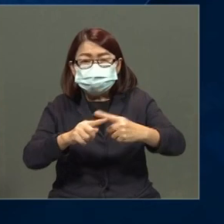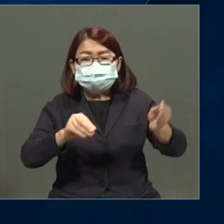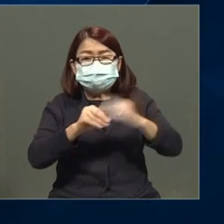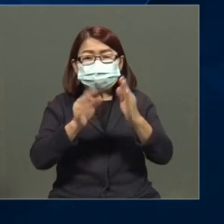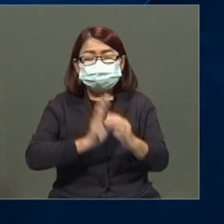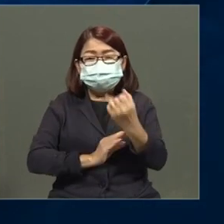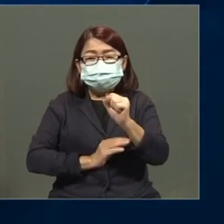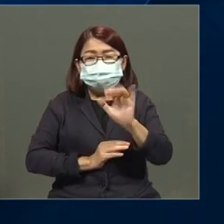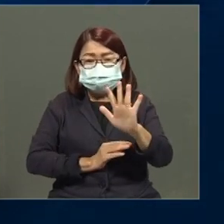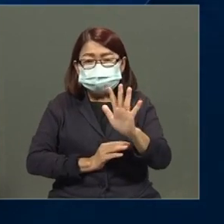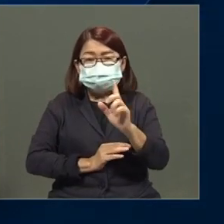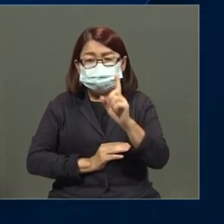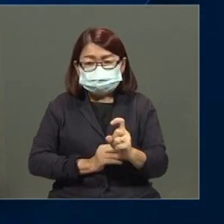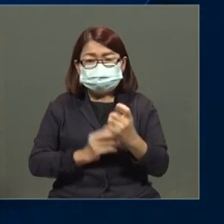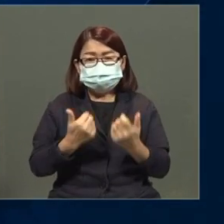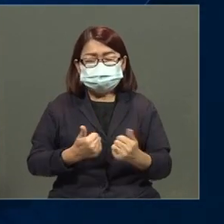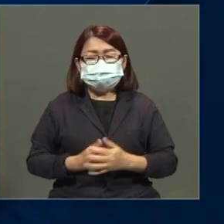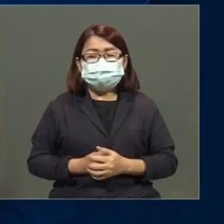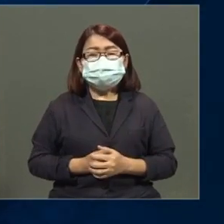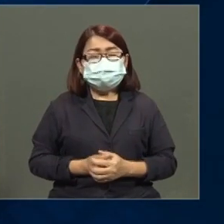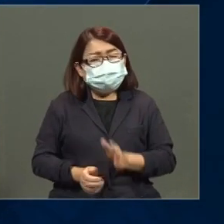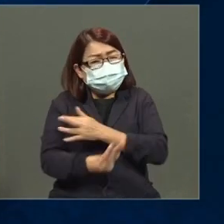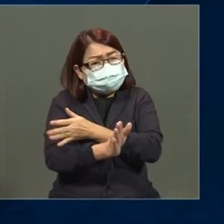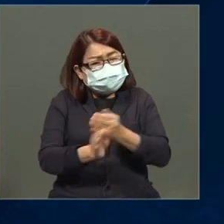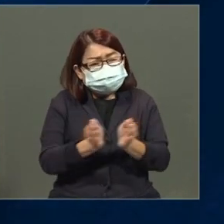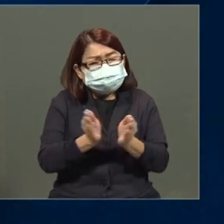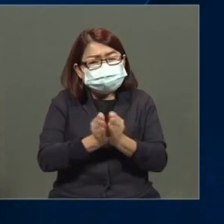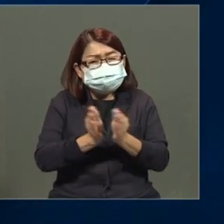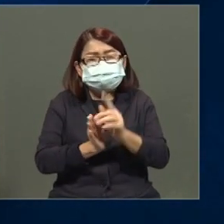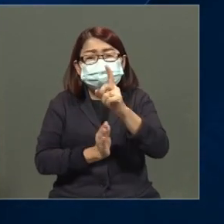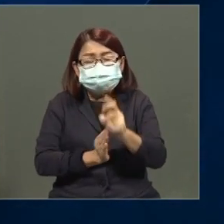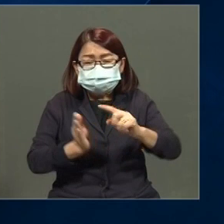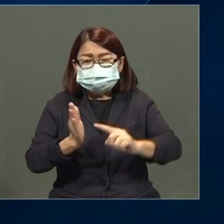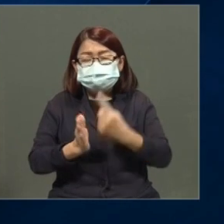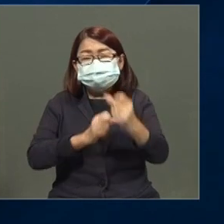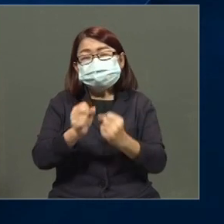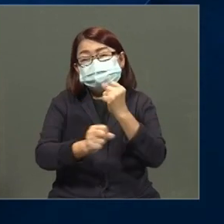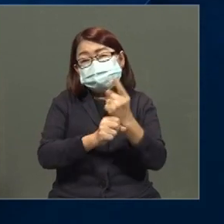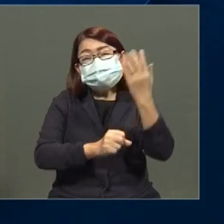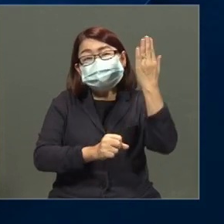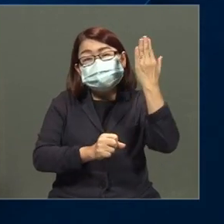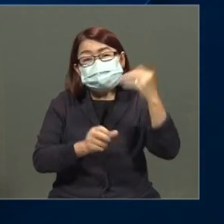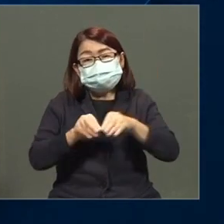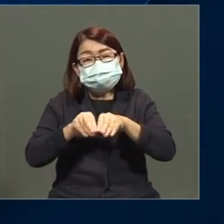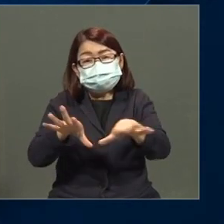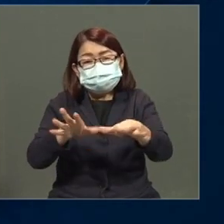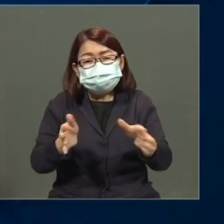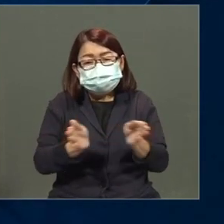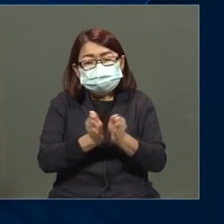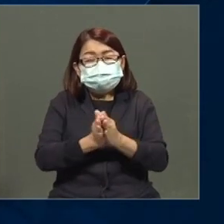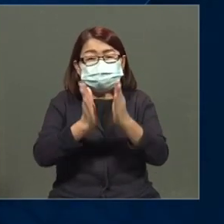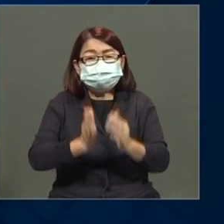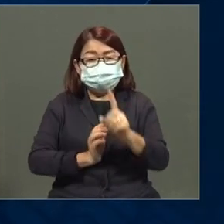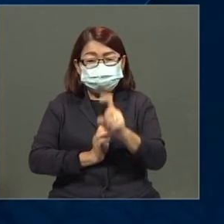นนะคะทำให้การนับยอดผู้เสียชีวิตสะสมตั้งแต่ปีที่แล้วเนี่ยนะคะเป็น178คน